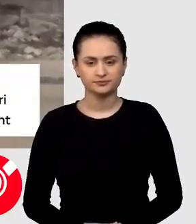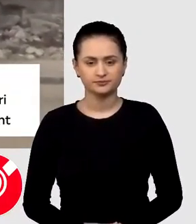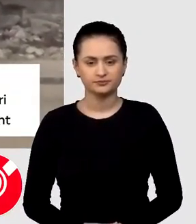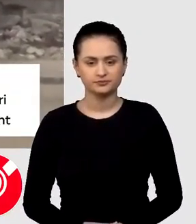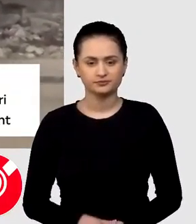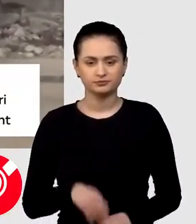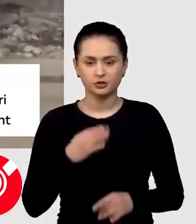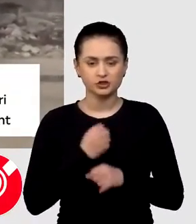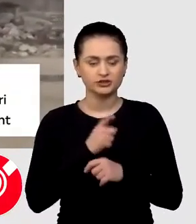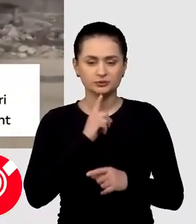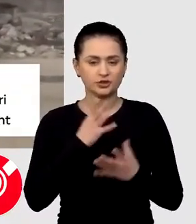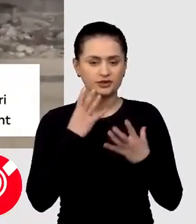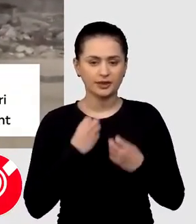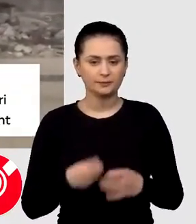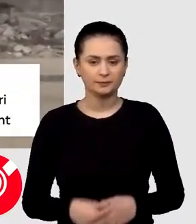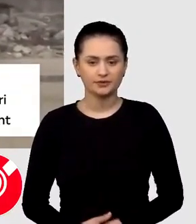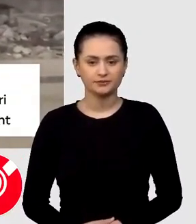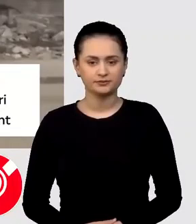Prostă.